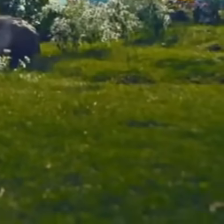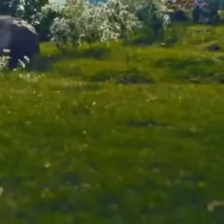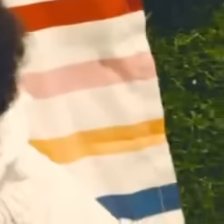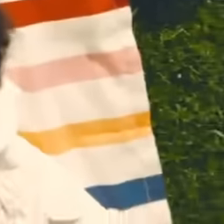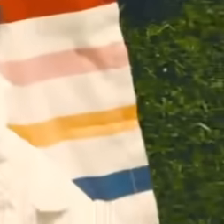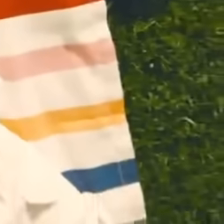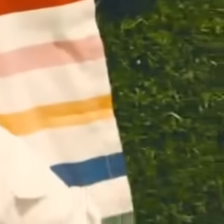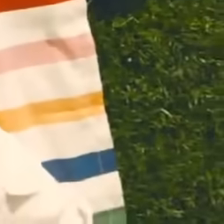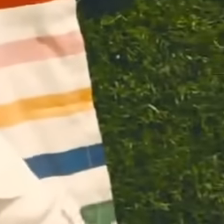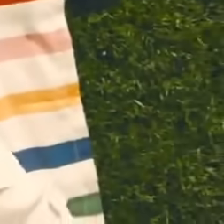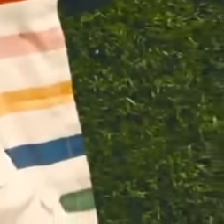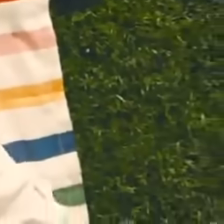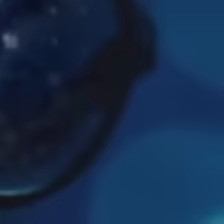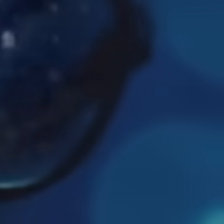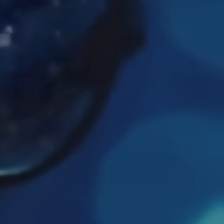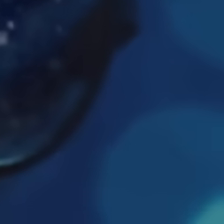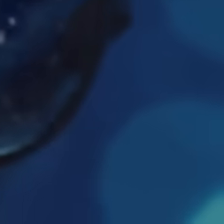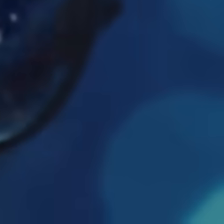아이는 혼자 크지 않는다.